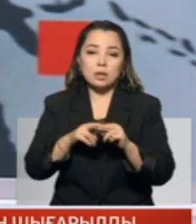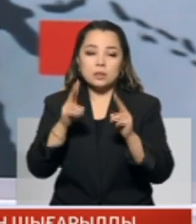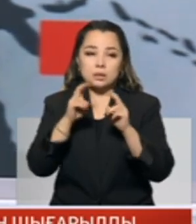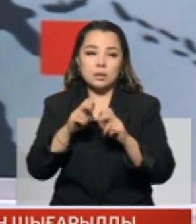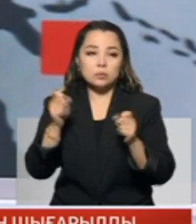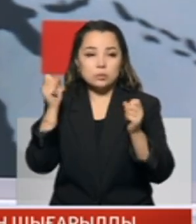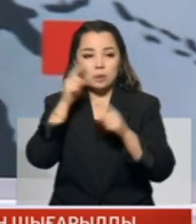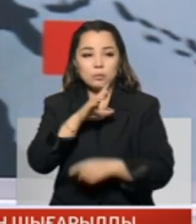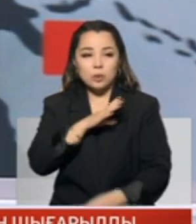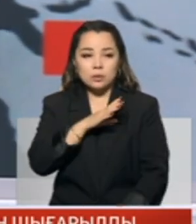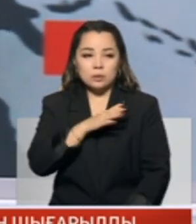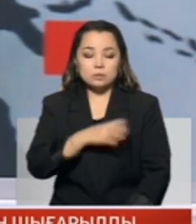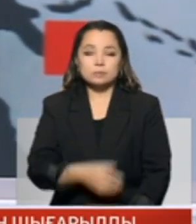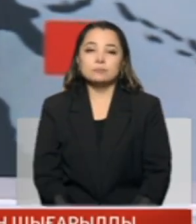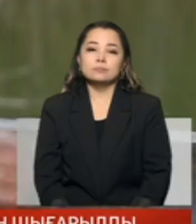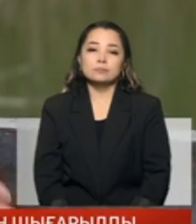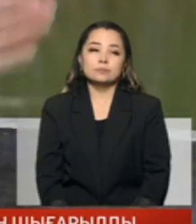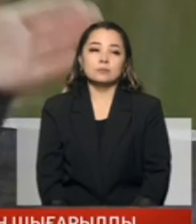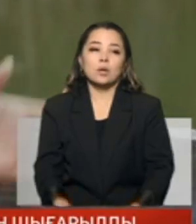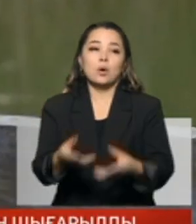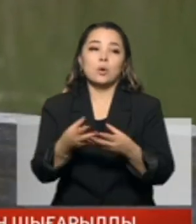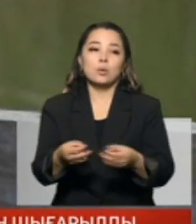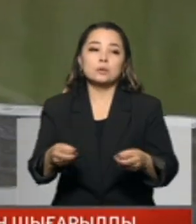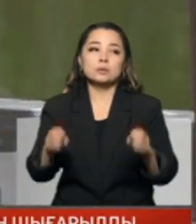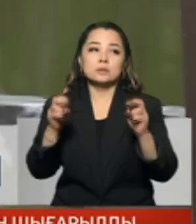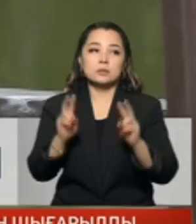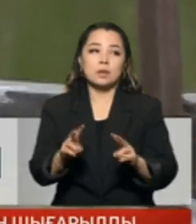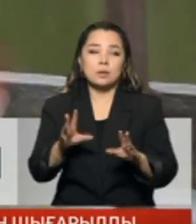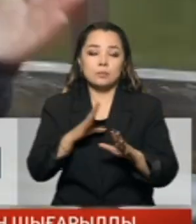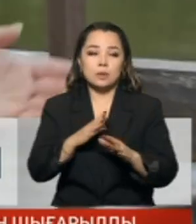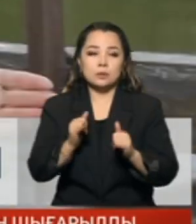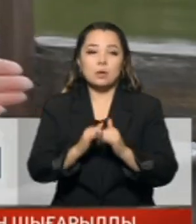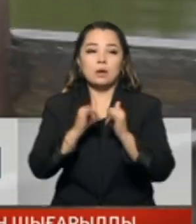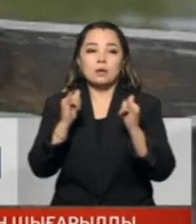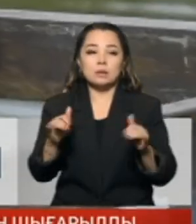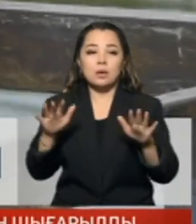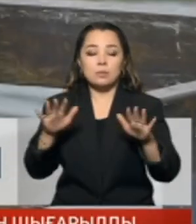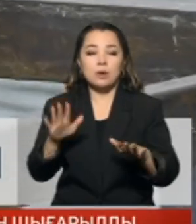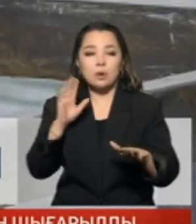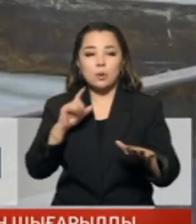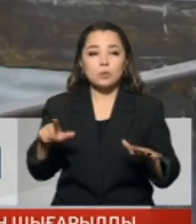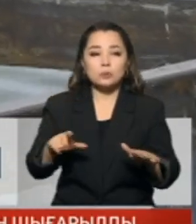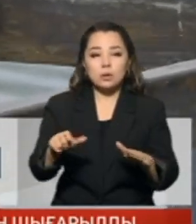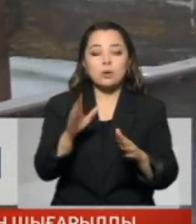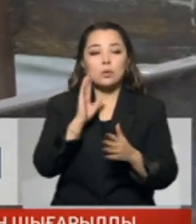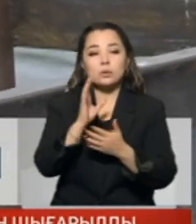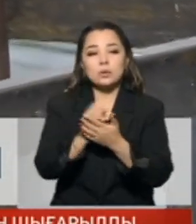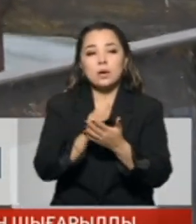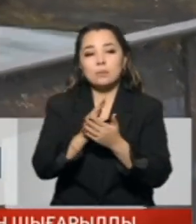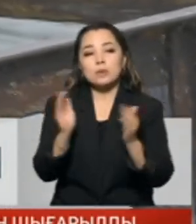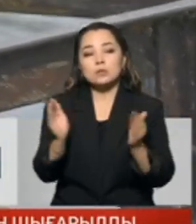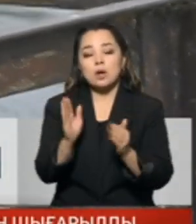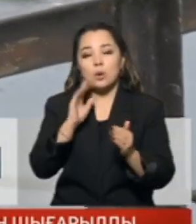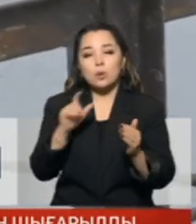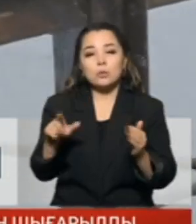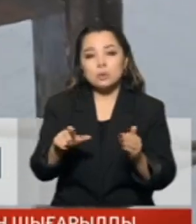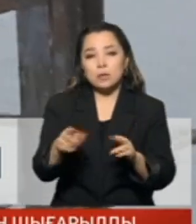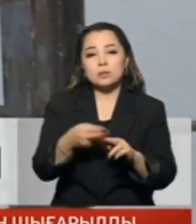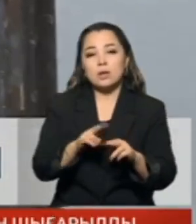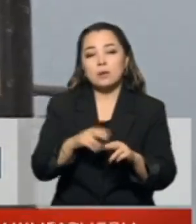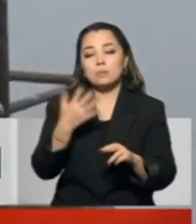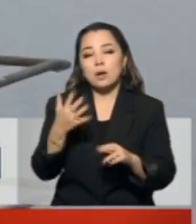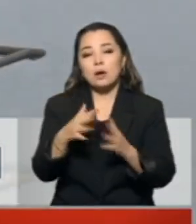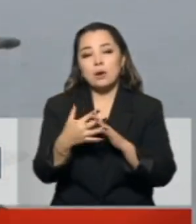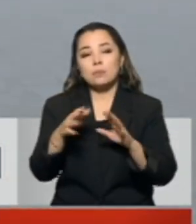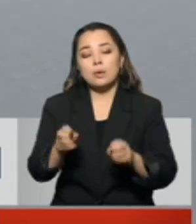зерделеп көрді. Көктемге арнасын асып тасып төгілген Барбастау өзенінің су қоймасы бұл. Шағын өзен шамырқанып, 5